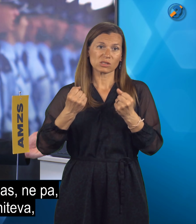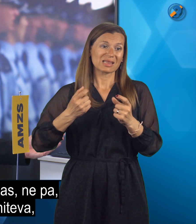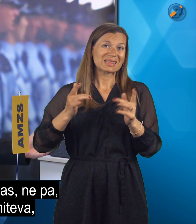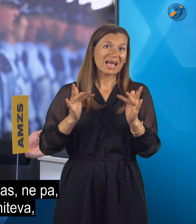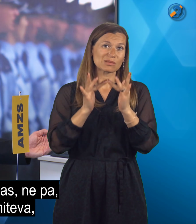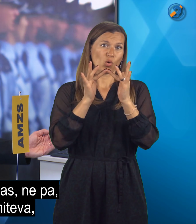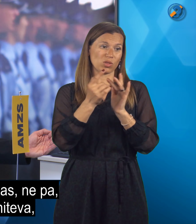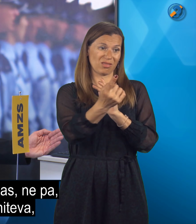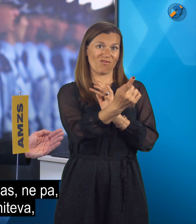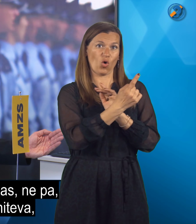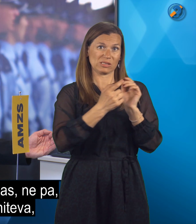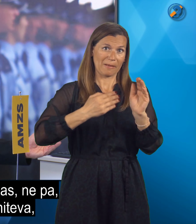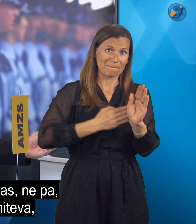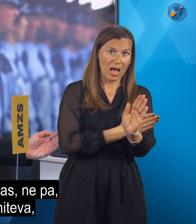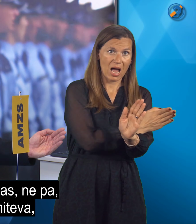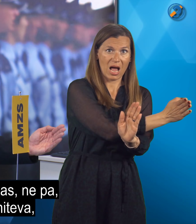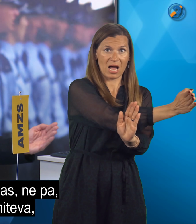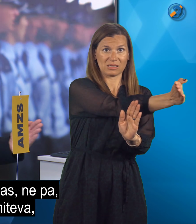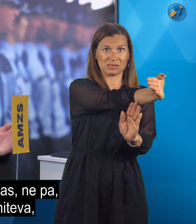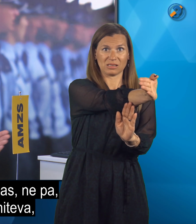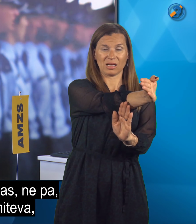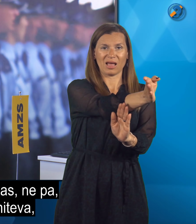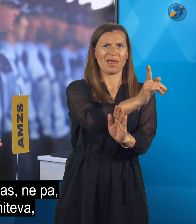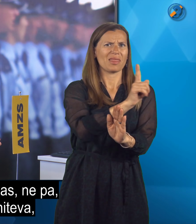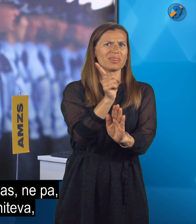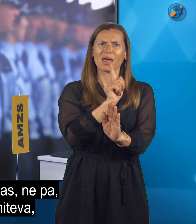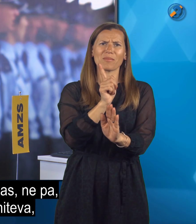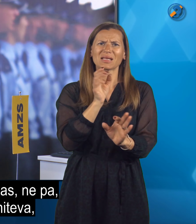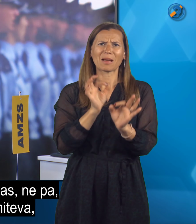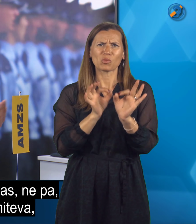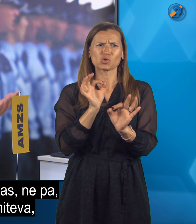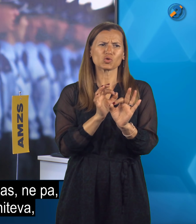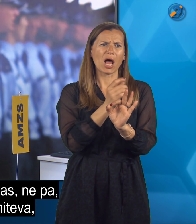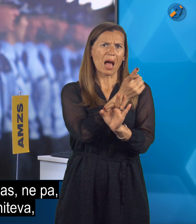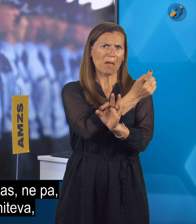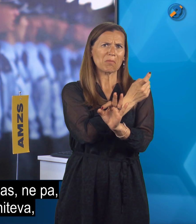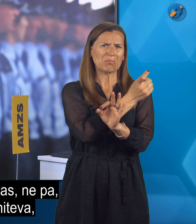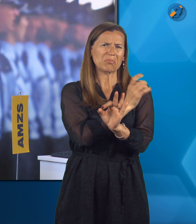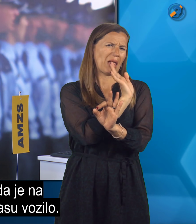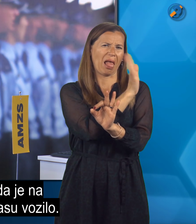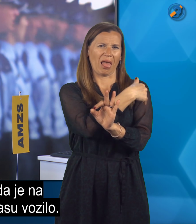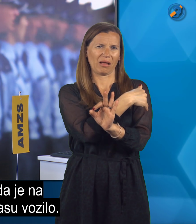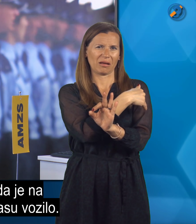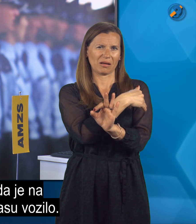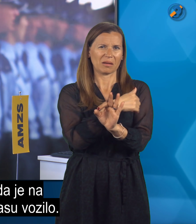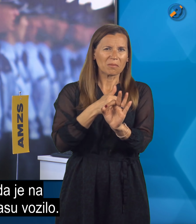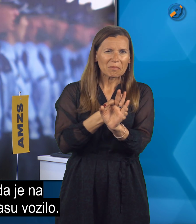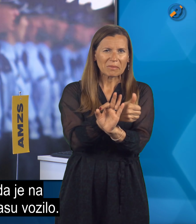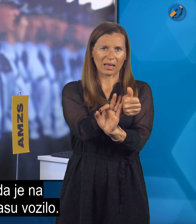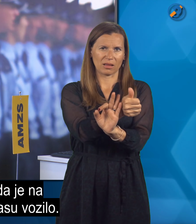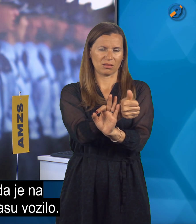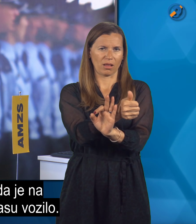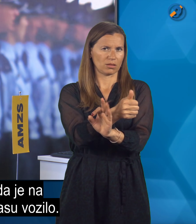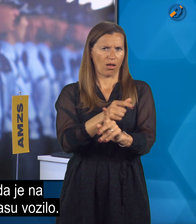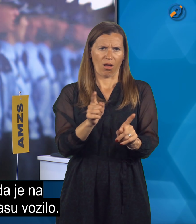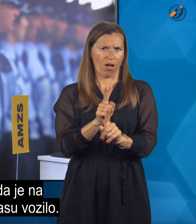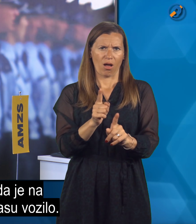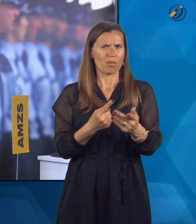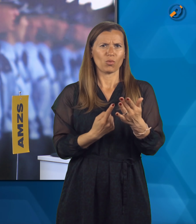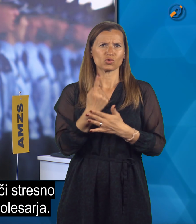vozni pas. Ne pa, da poskuša kljub nasproti prehajajočim vozilom kolesarja prehiteti, ne. S